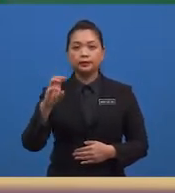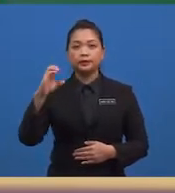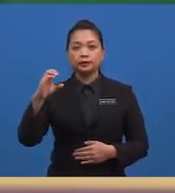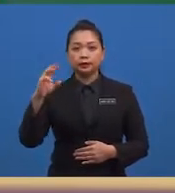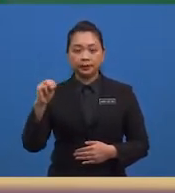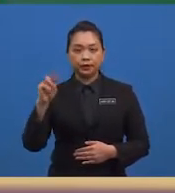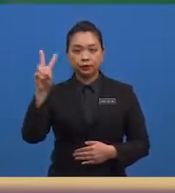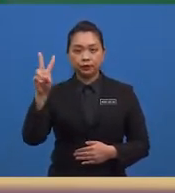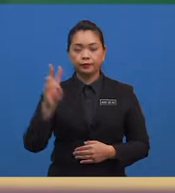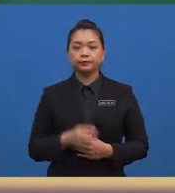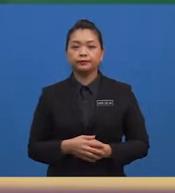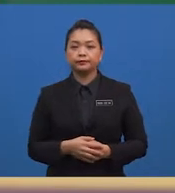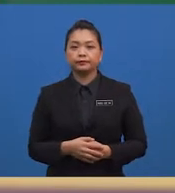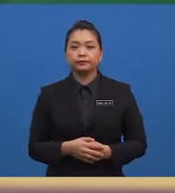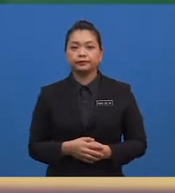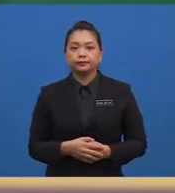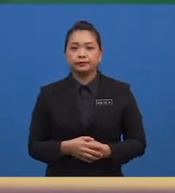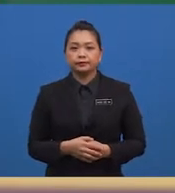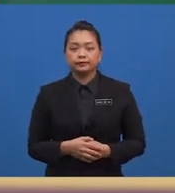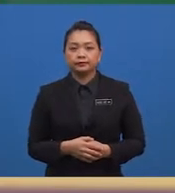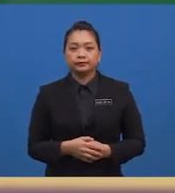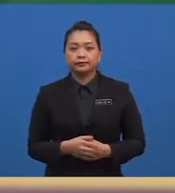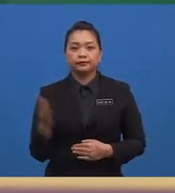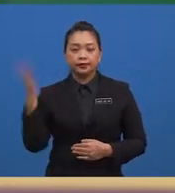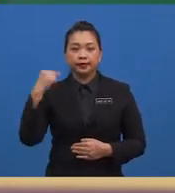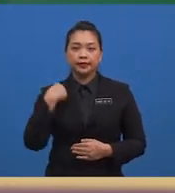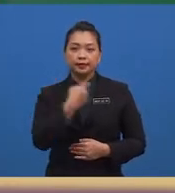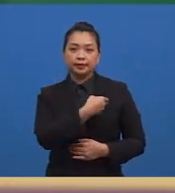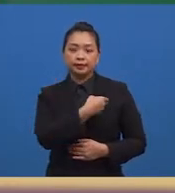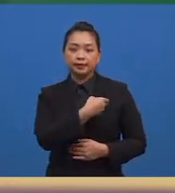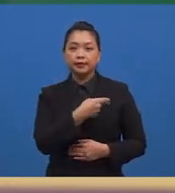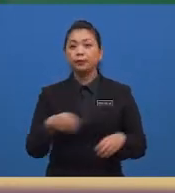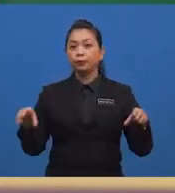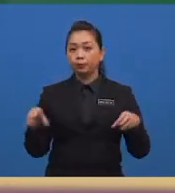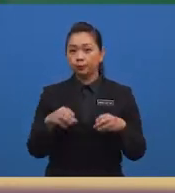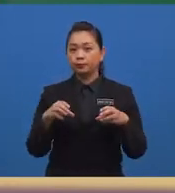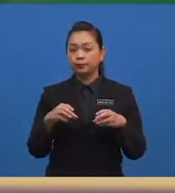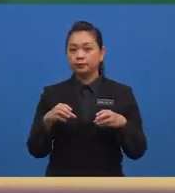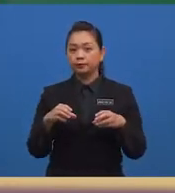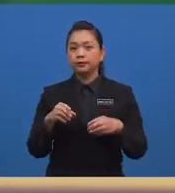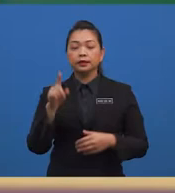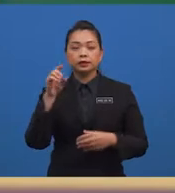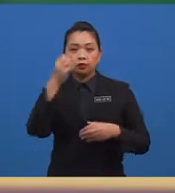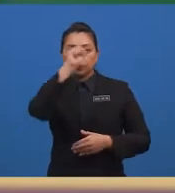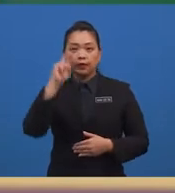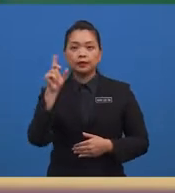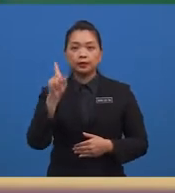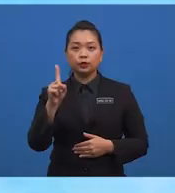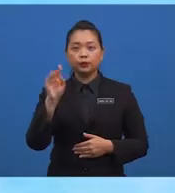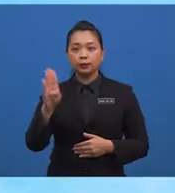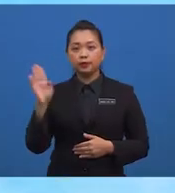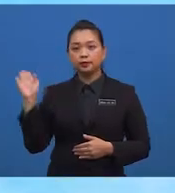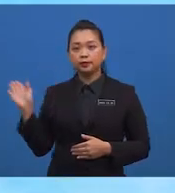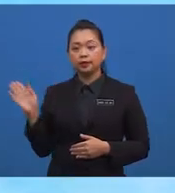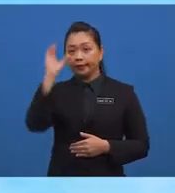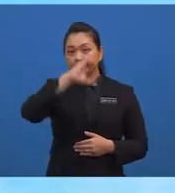196 cm persegi. Mari kita selesaikan soalan 1B pula,